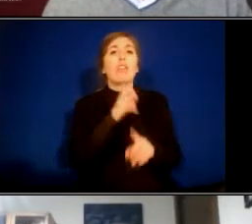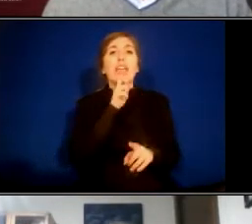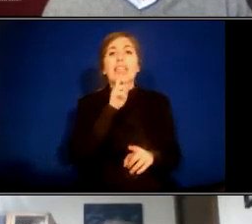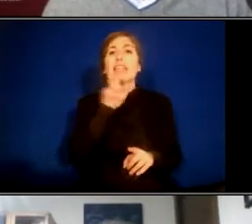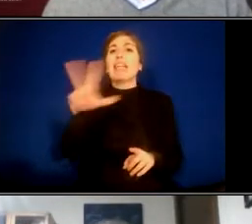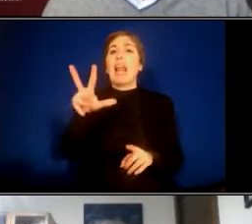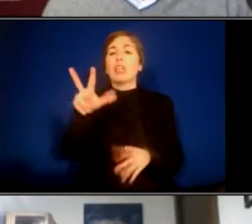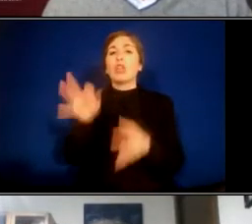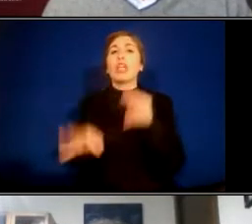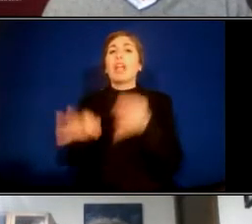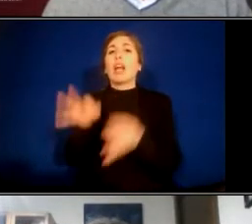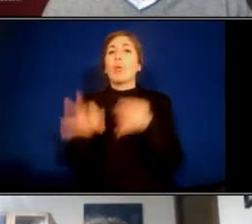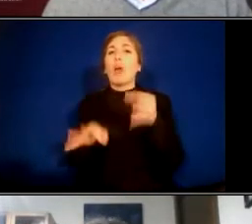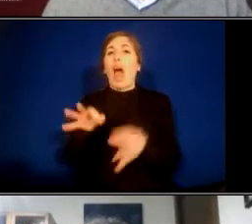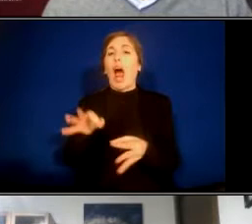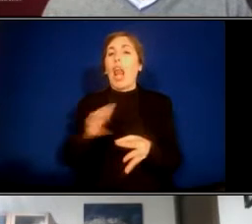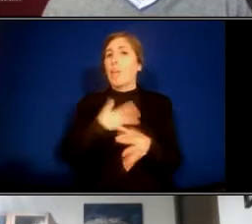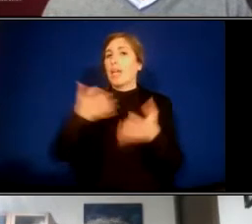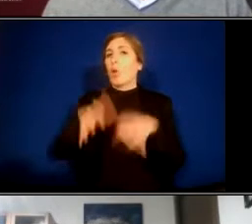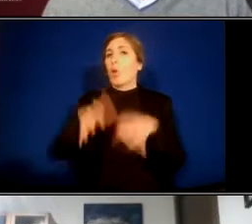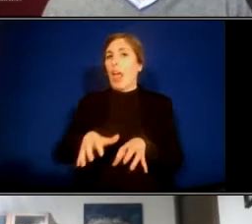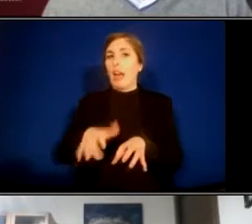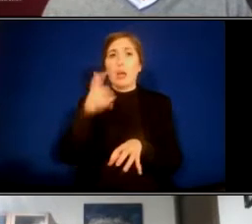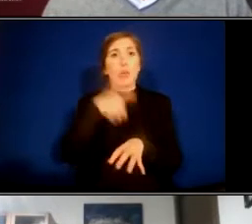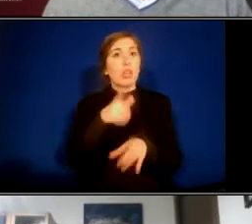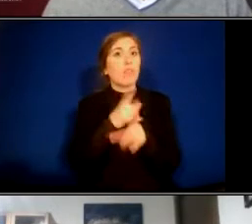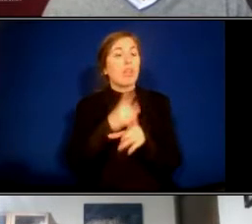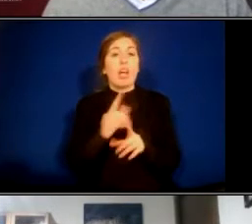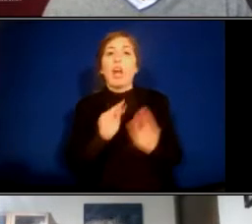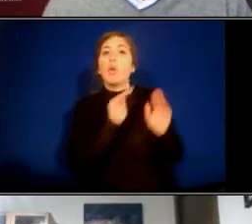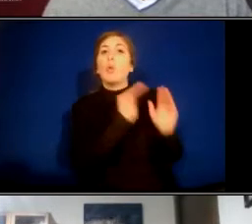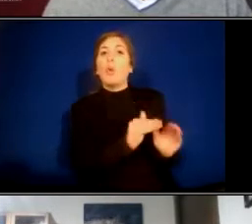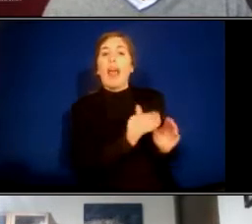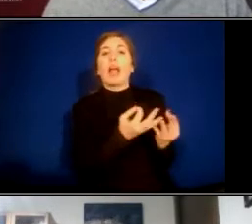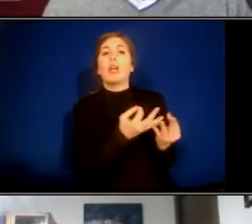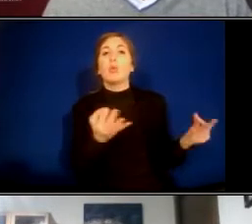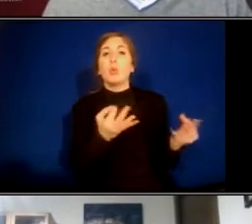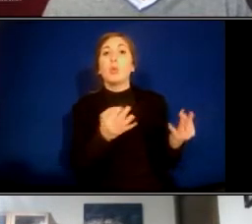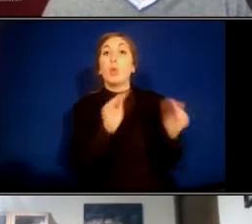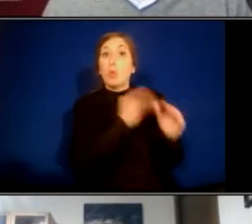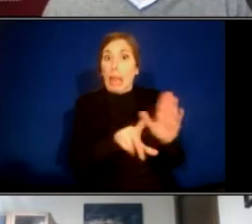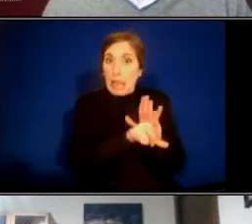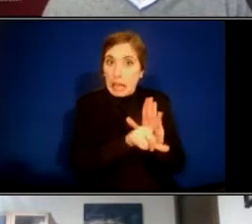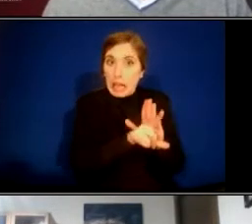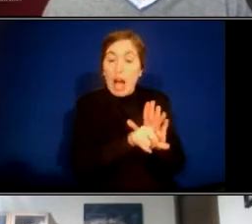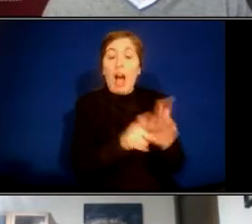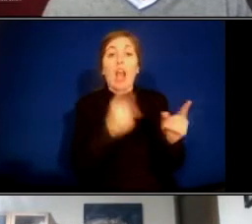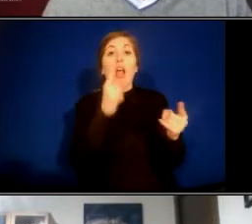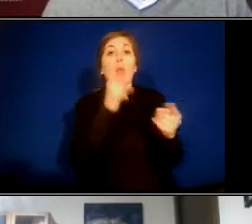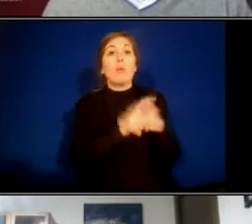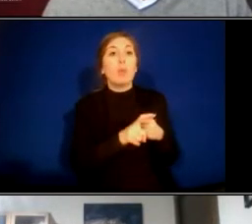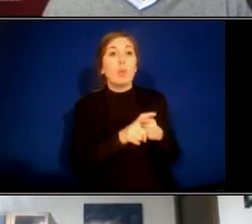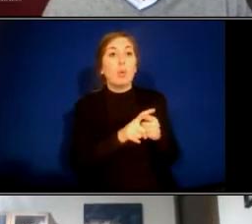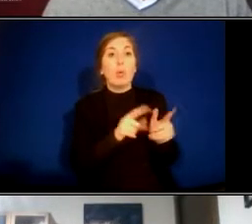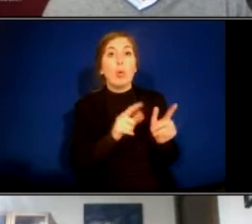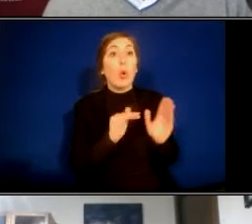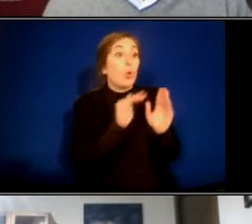per i minorenni perché sia garantita una corretta protezione, una tutela legale, una condizione che è una premessa per ogni forma di